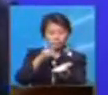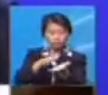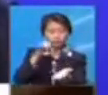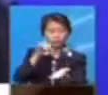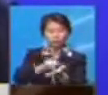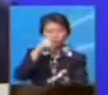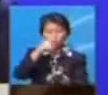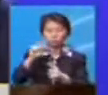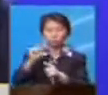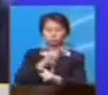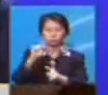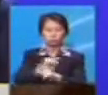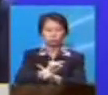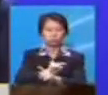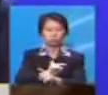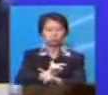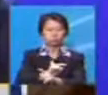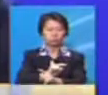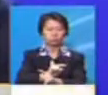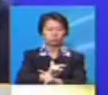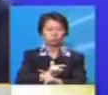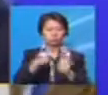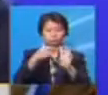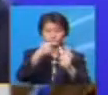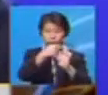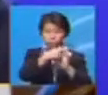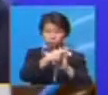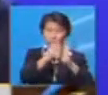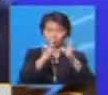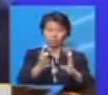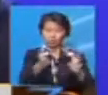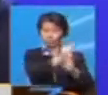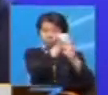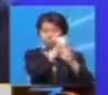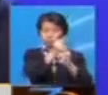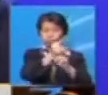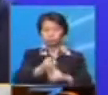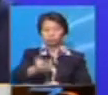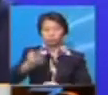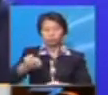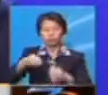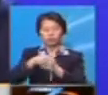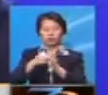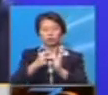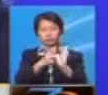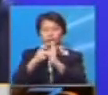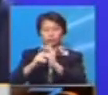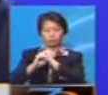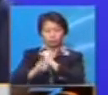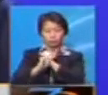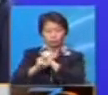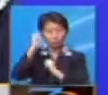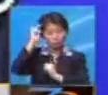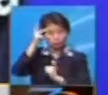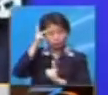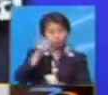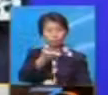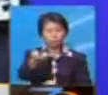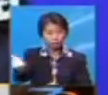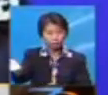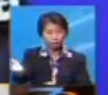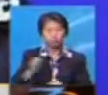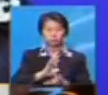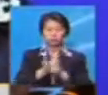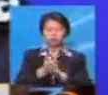untuk menggunakan mereka sebagai bahan dalam kempen politik mereka.